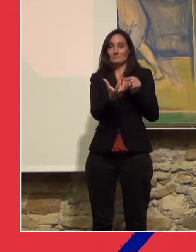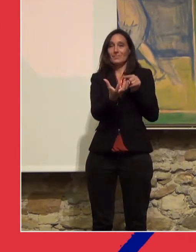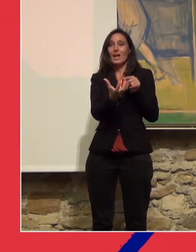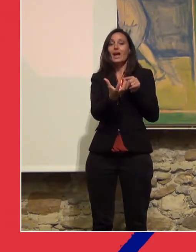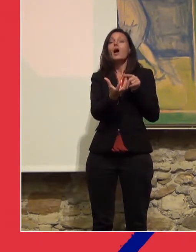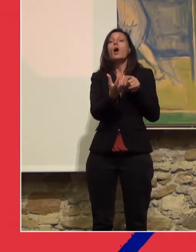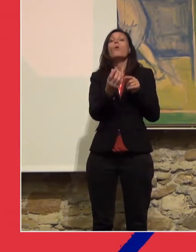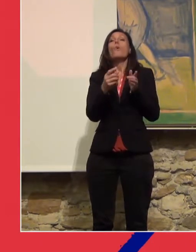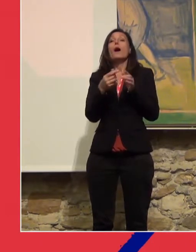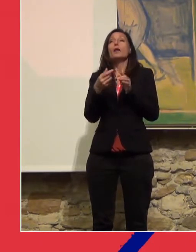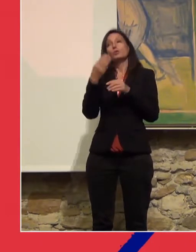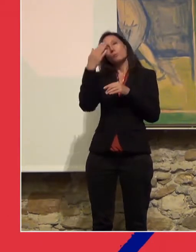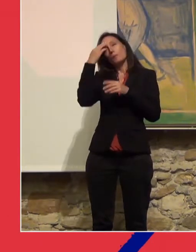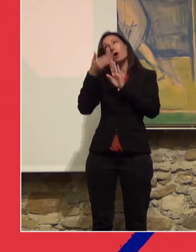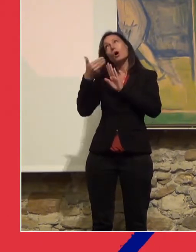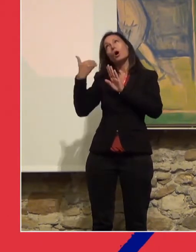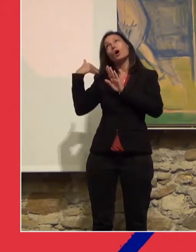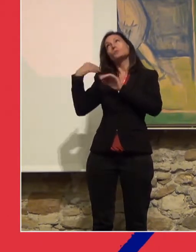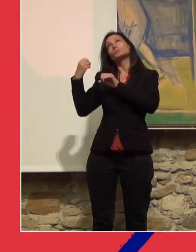questi momenti, per cui